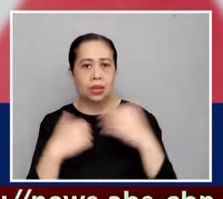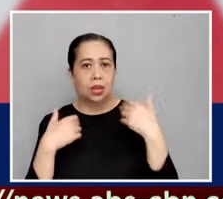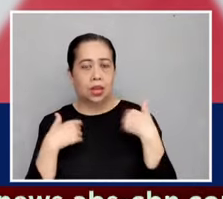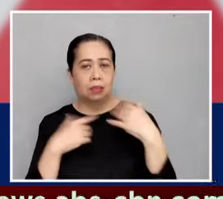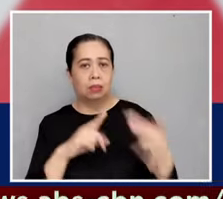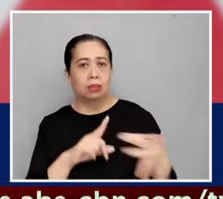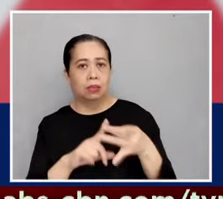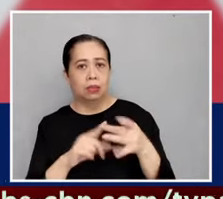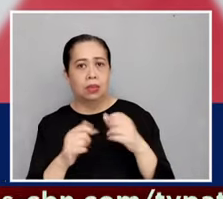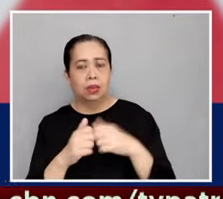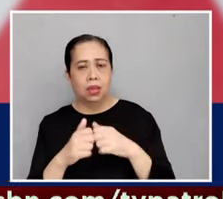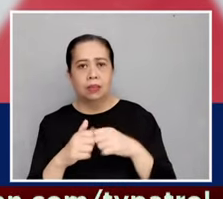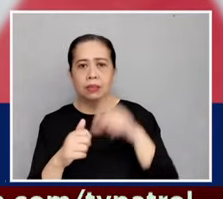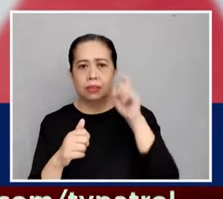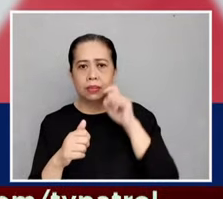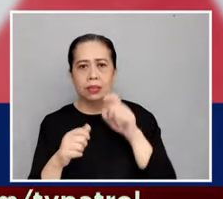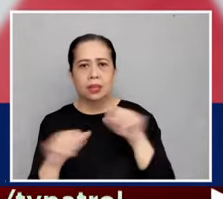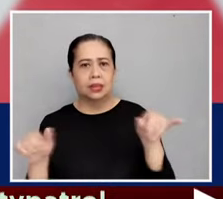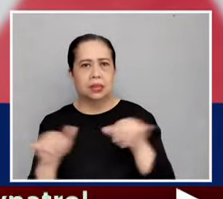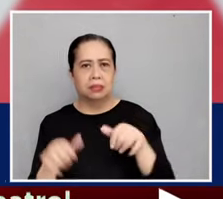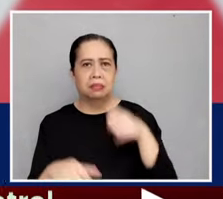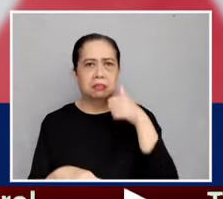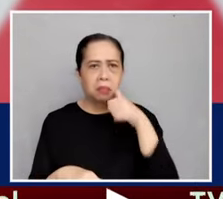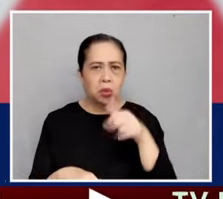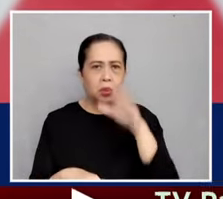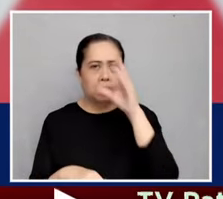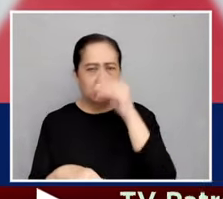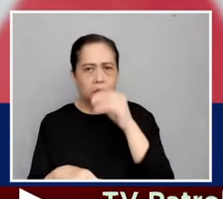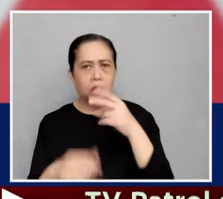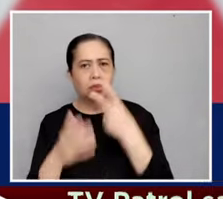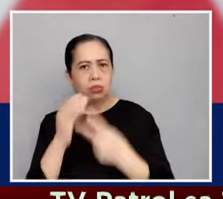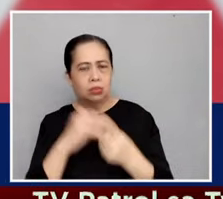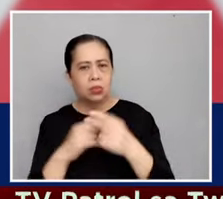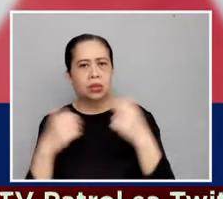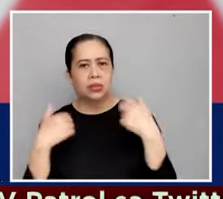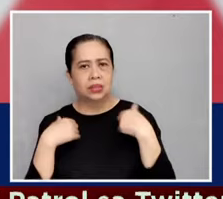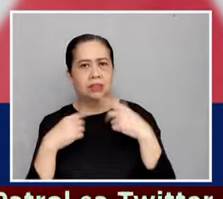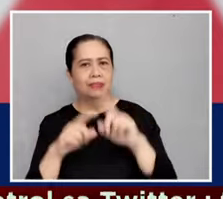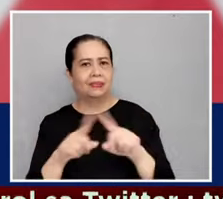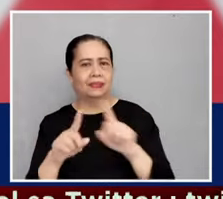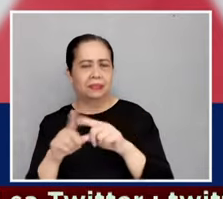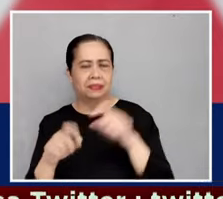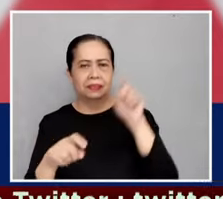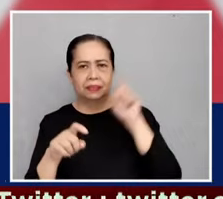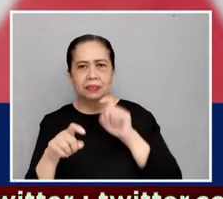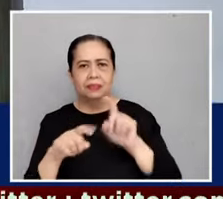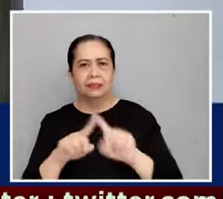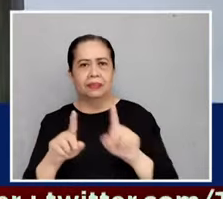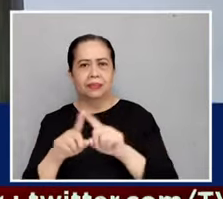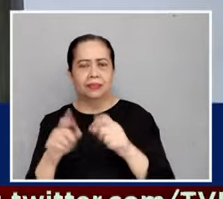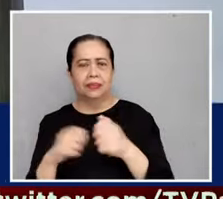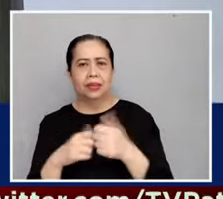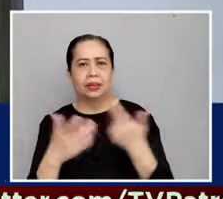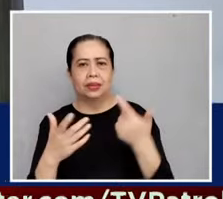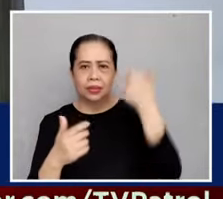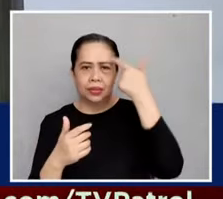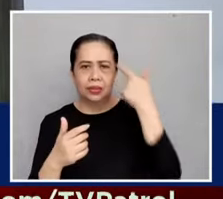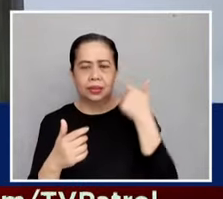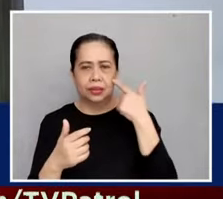ito sa pakikipagtalik sa parehong babae at lalaki, ganun din sa heterosexual o sa ibang kasarian. Among the